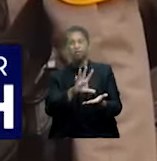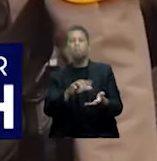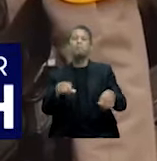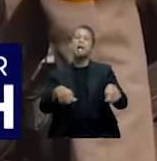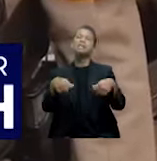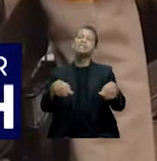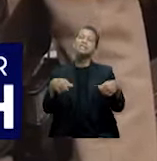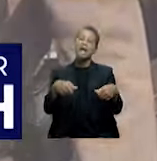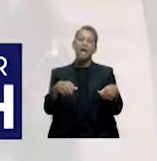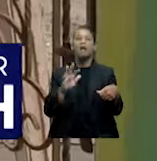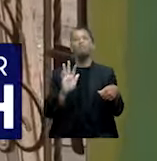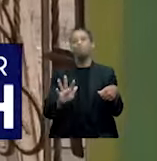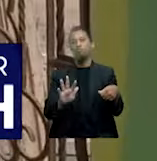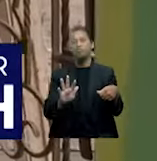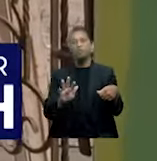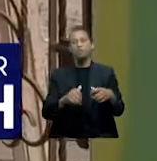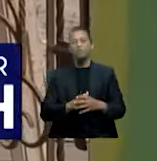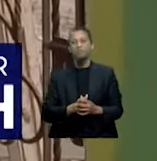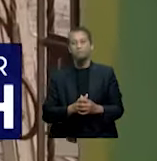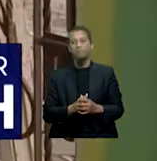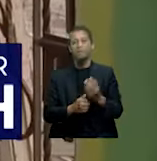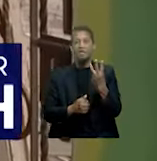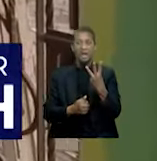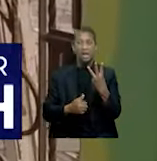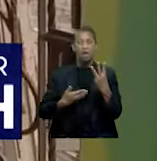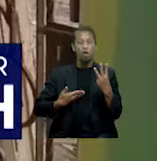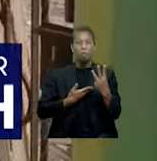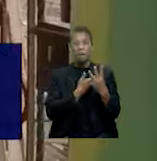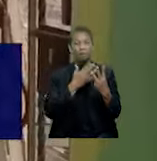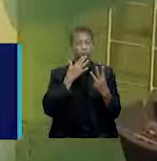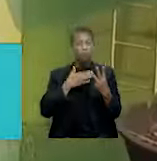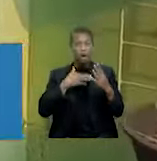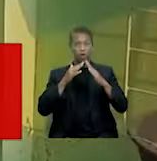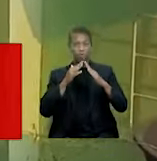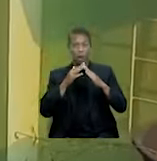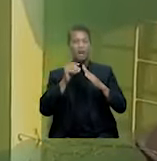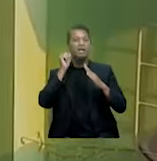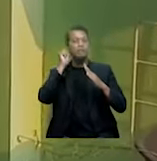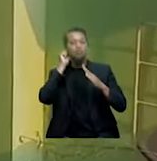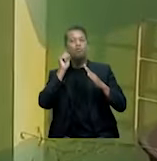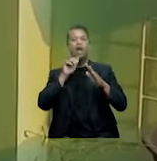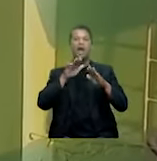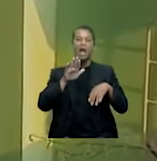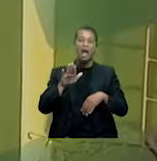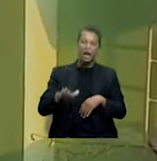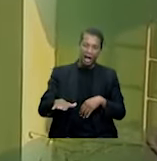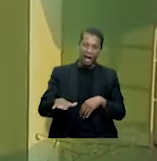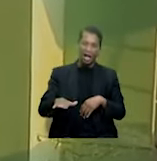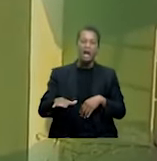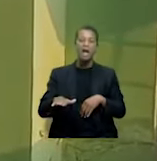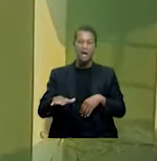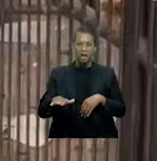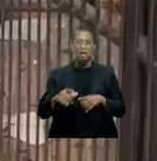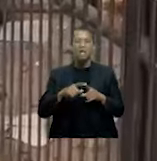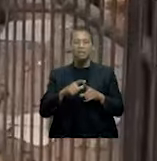terkait masak-masak. Tiga korban penghuni rumah terdiri dari ibu, anak, dan seorang asisten rumah tangga mengalami luka bakar telah